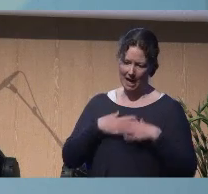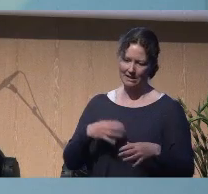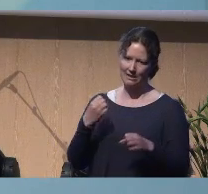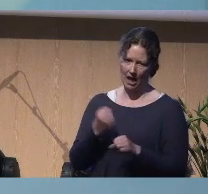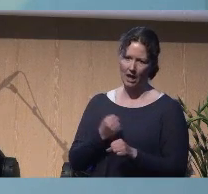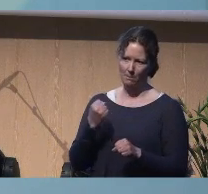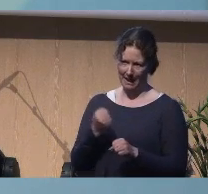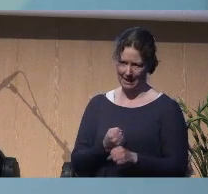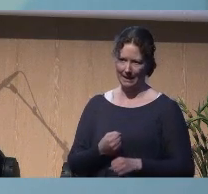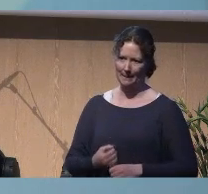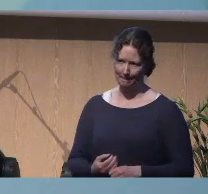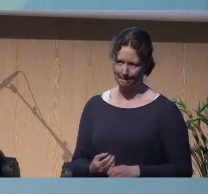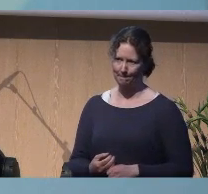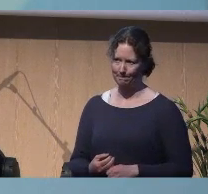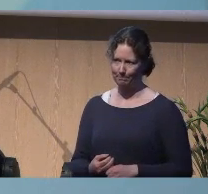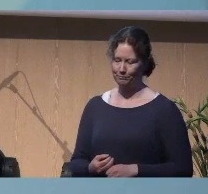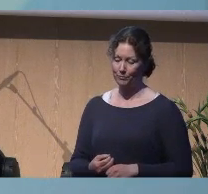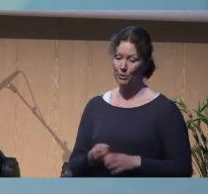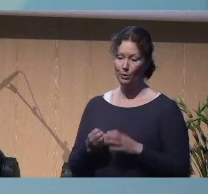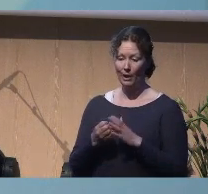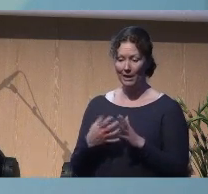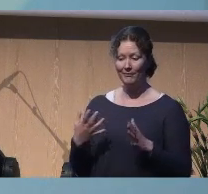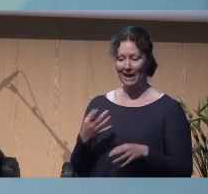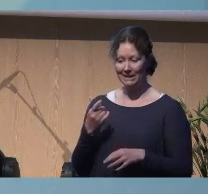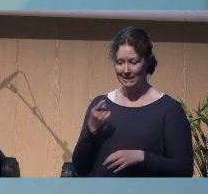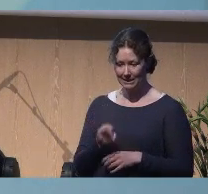helsearbeidet? Og den verdien